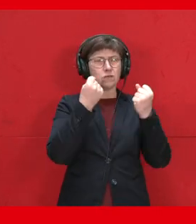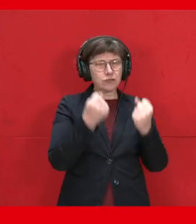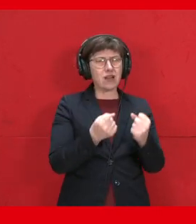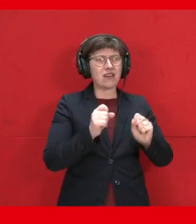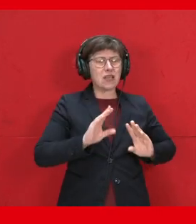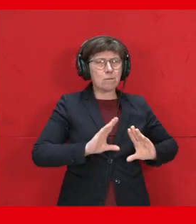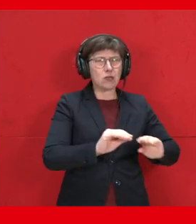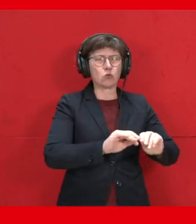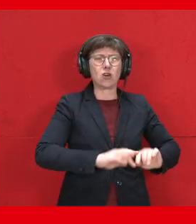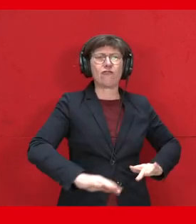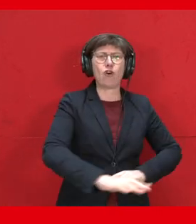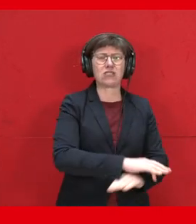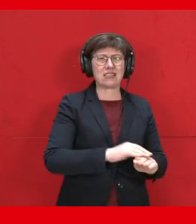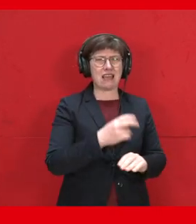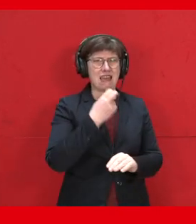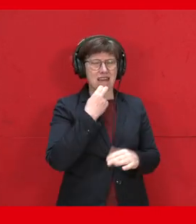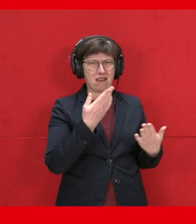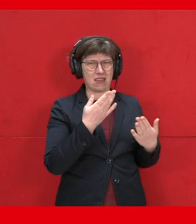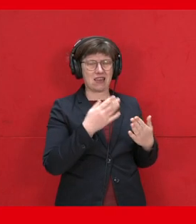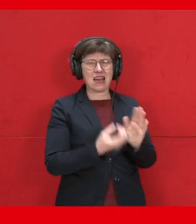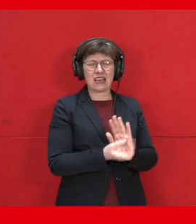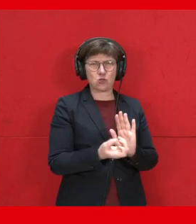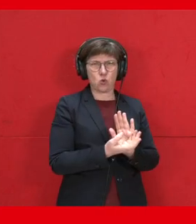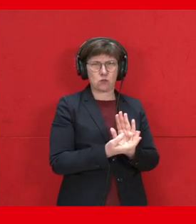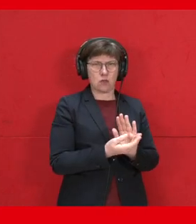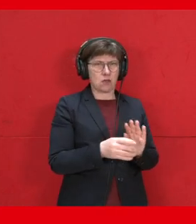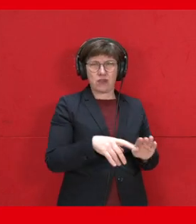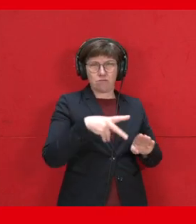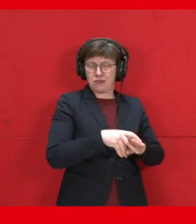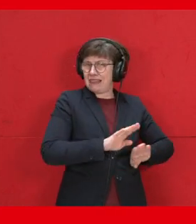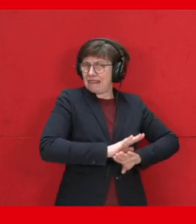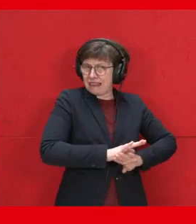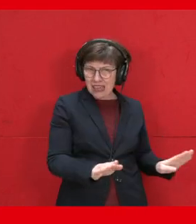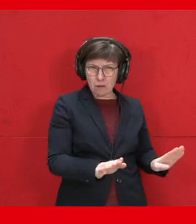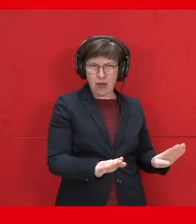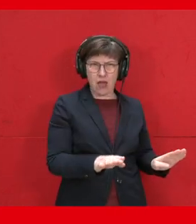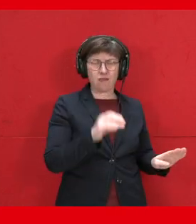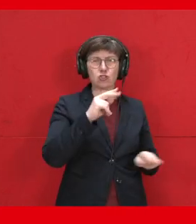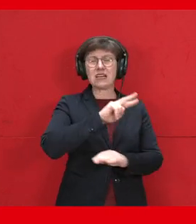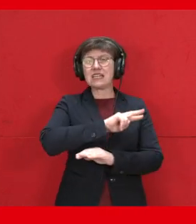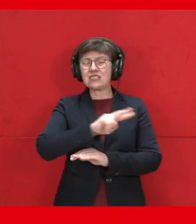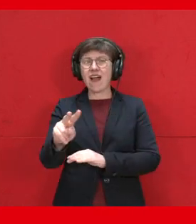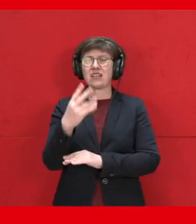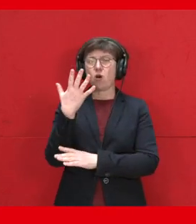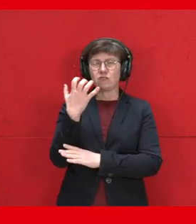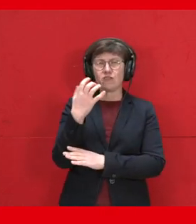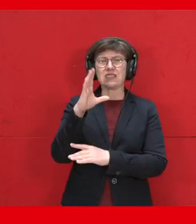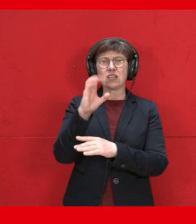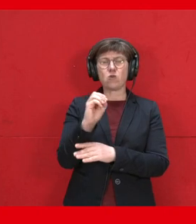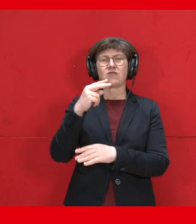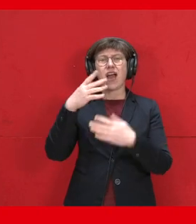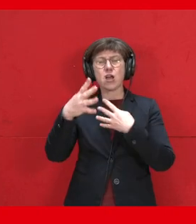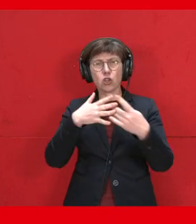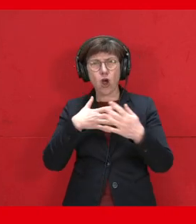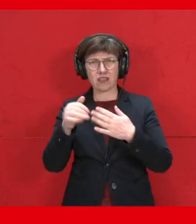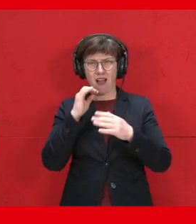auf der Nutzung fossiler Energien und Ressourcen. Wenn wir das nicht mehr tun wollen, wenn wir 2050